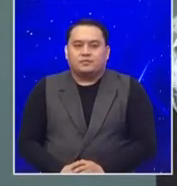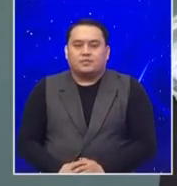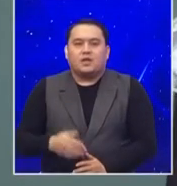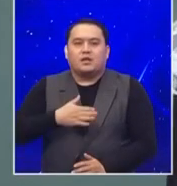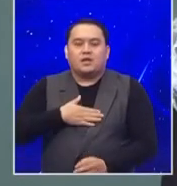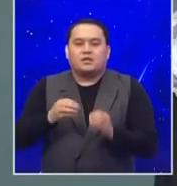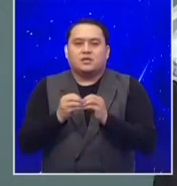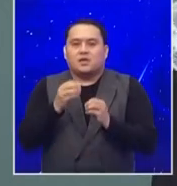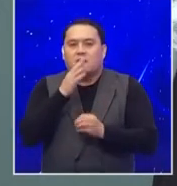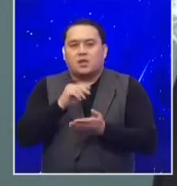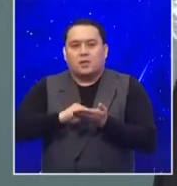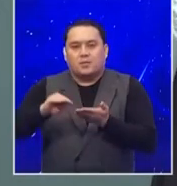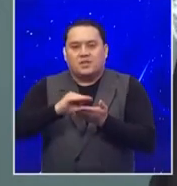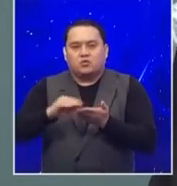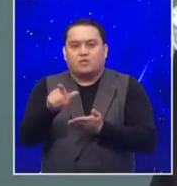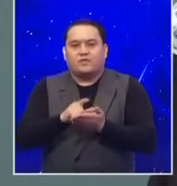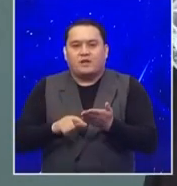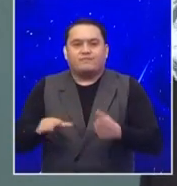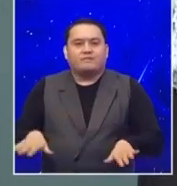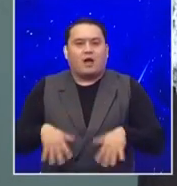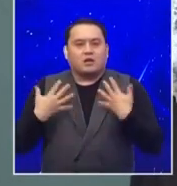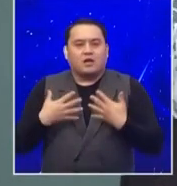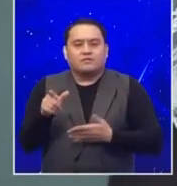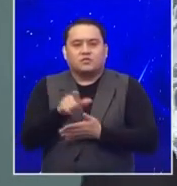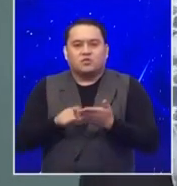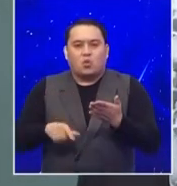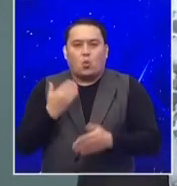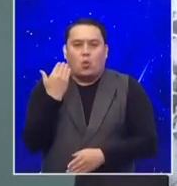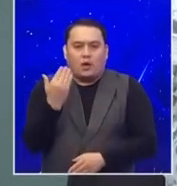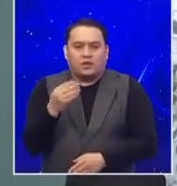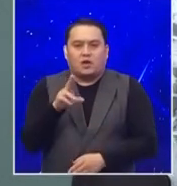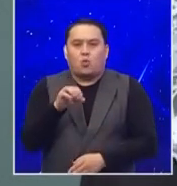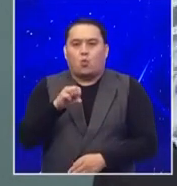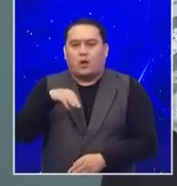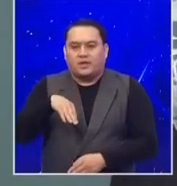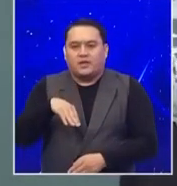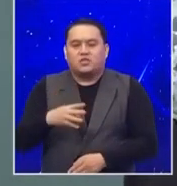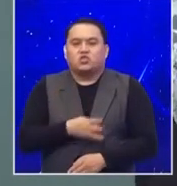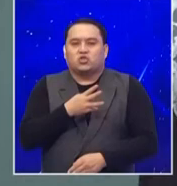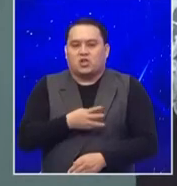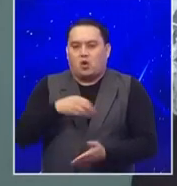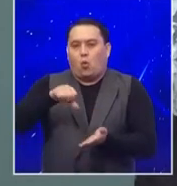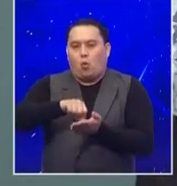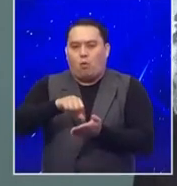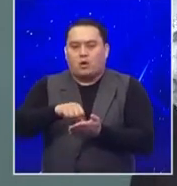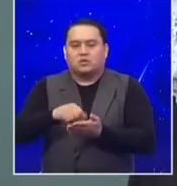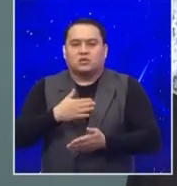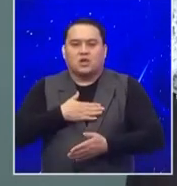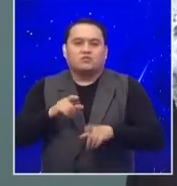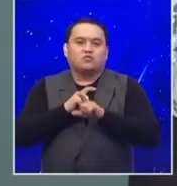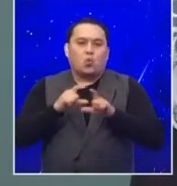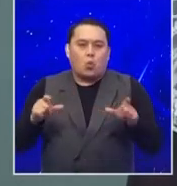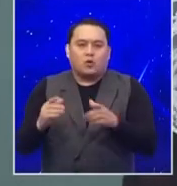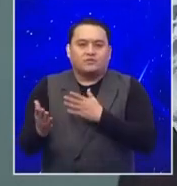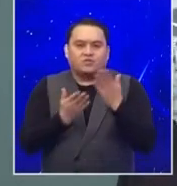Я с 10 лет пишу стихи, вдохновляясь творчеством стихами Куата Терибаева. В этом году изъявила желание участвовать от имени нашей школы